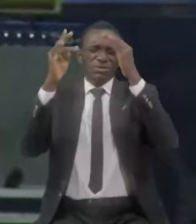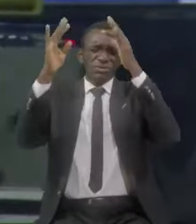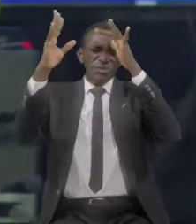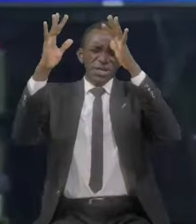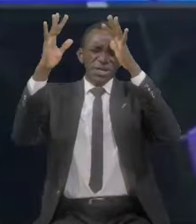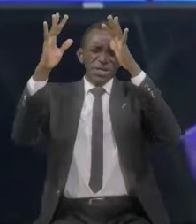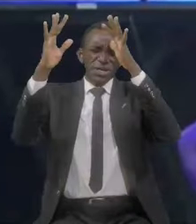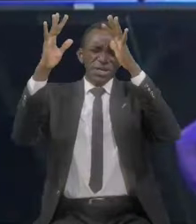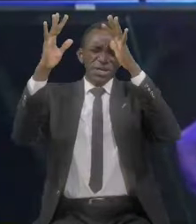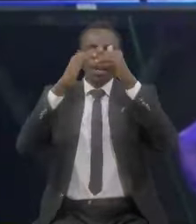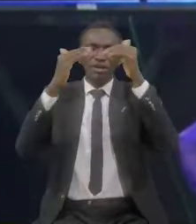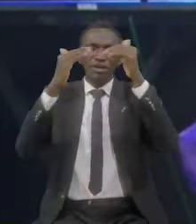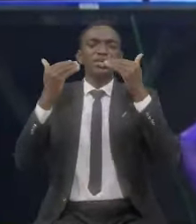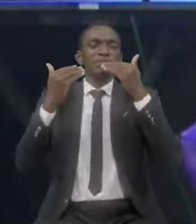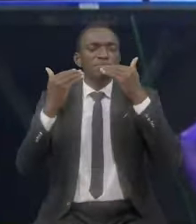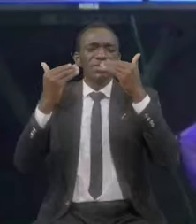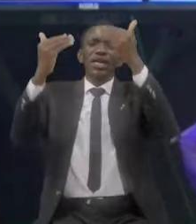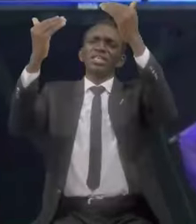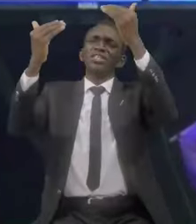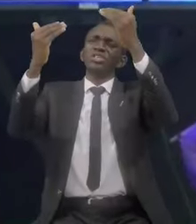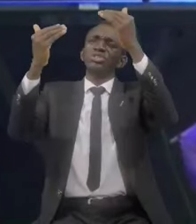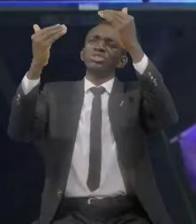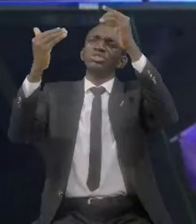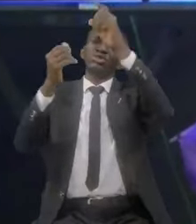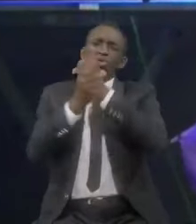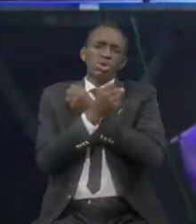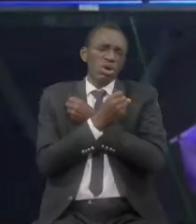nous te remercions parce que tu nous as tant aimés,